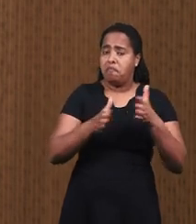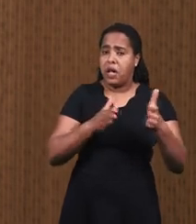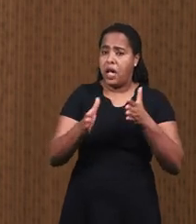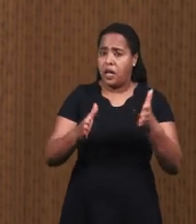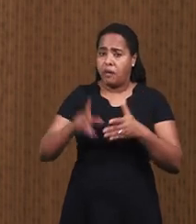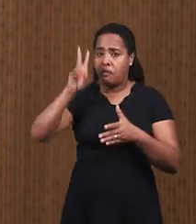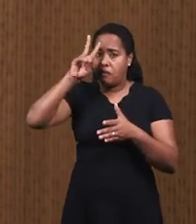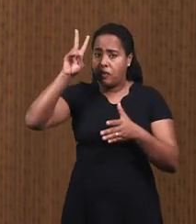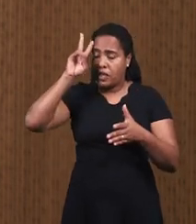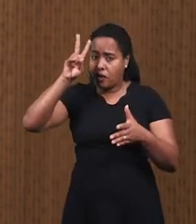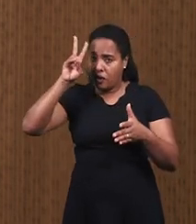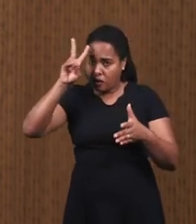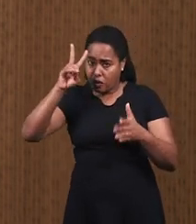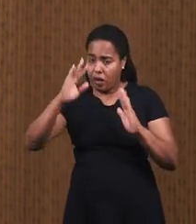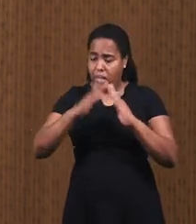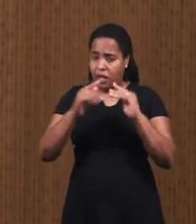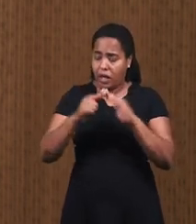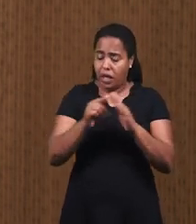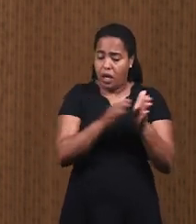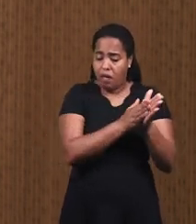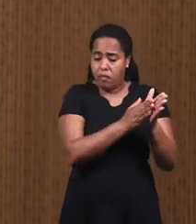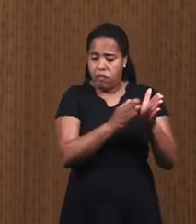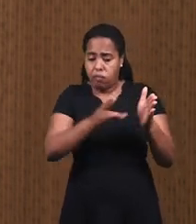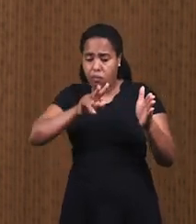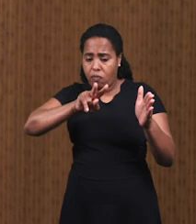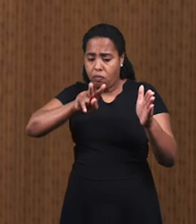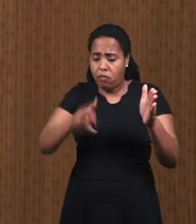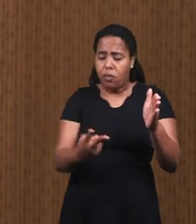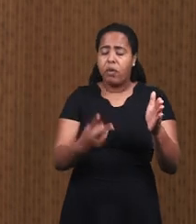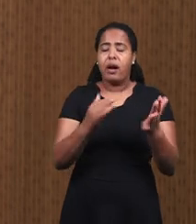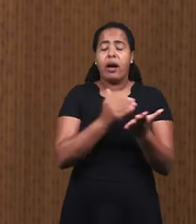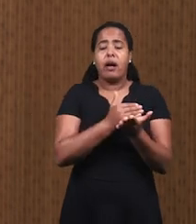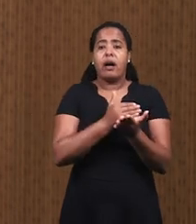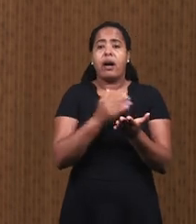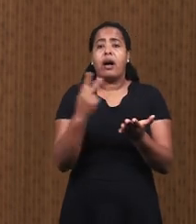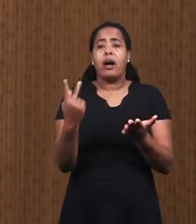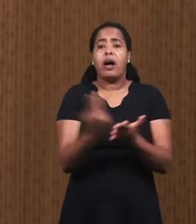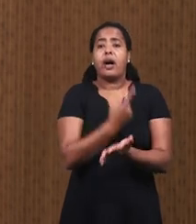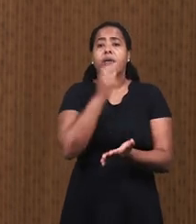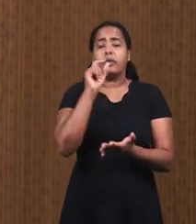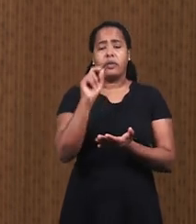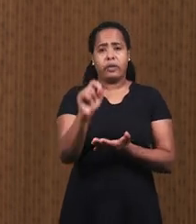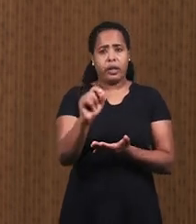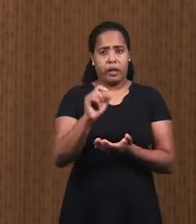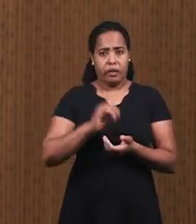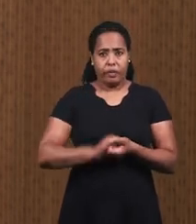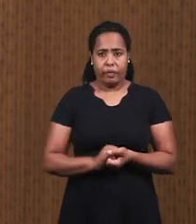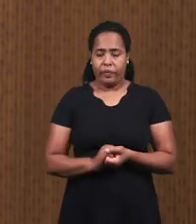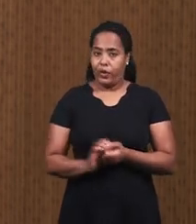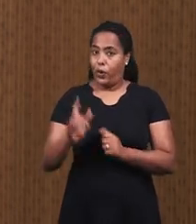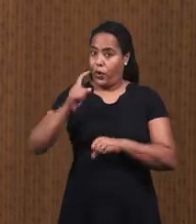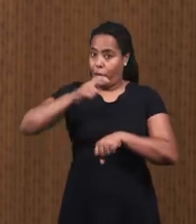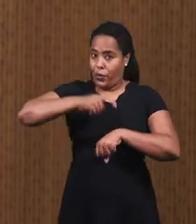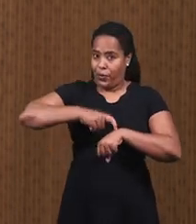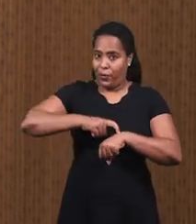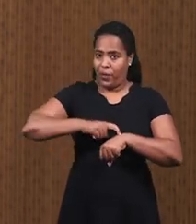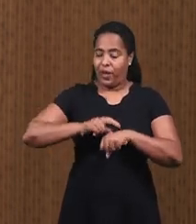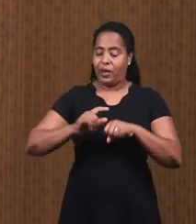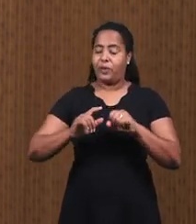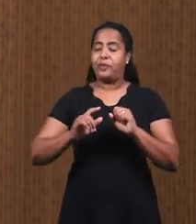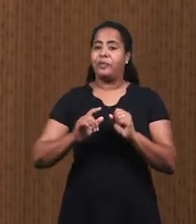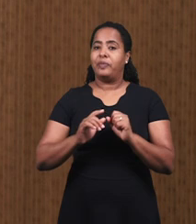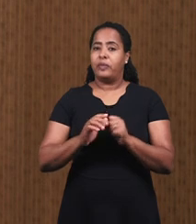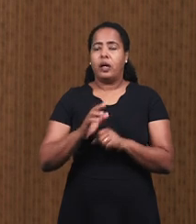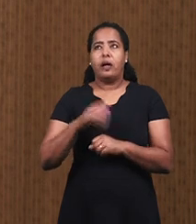l'Église pendant ces presque 2000 ans? Qu'est-ce qui s'est passé au début? Nous pouvons regarder cela quand la parole